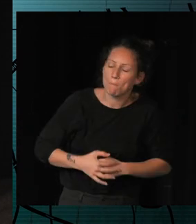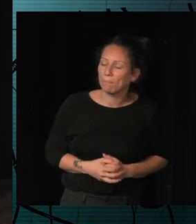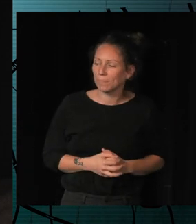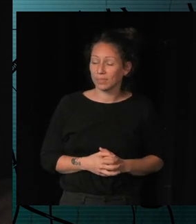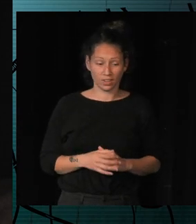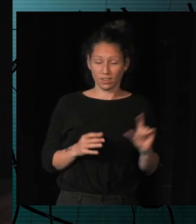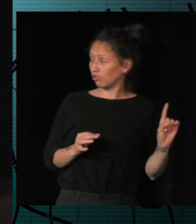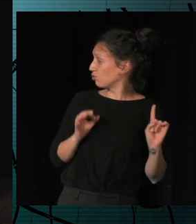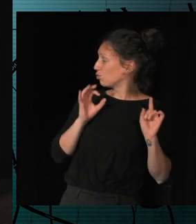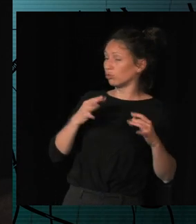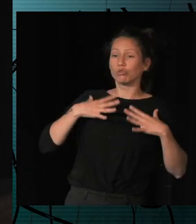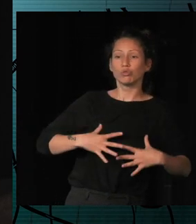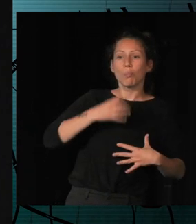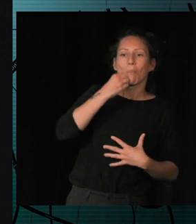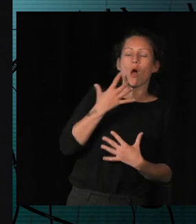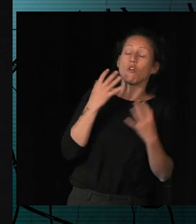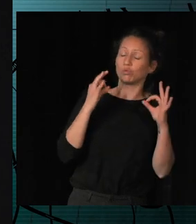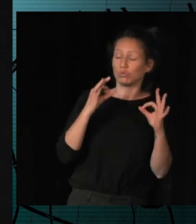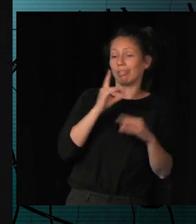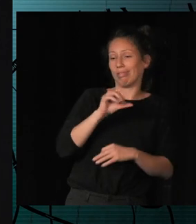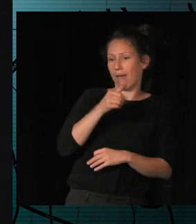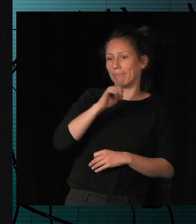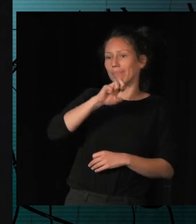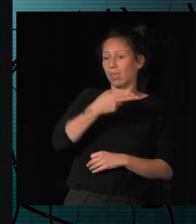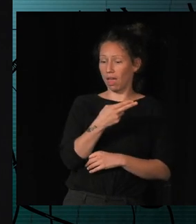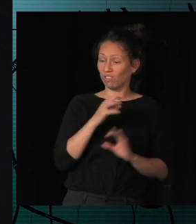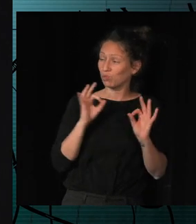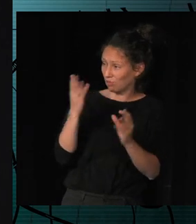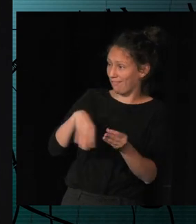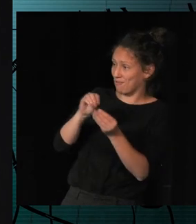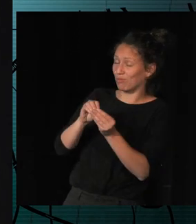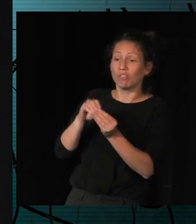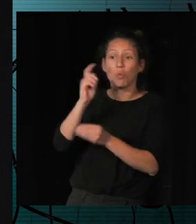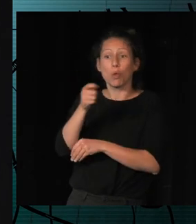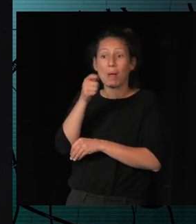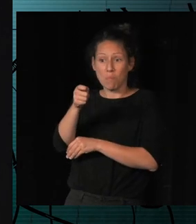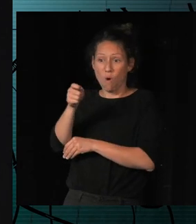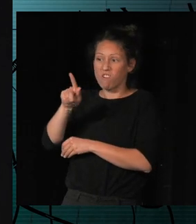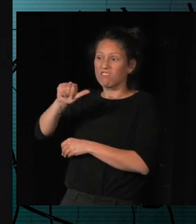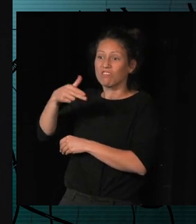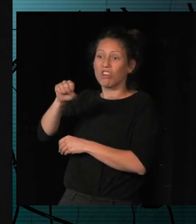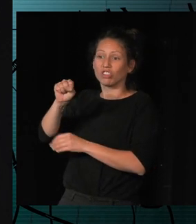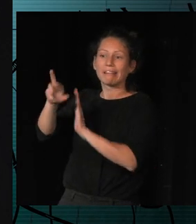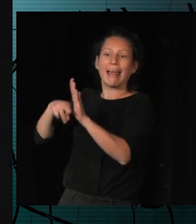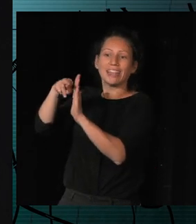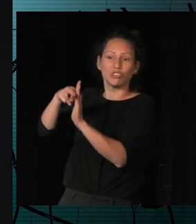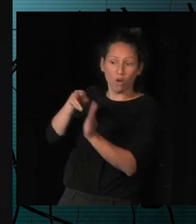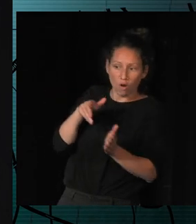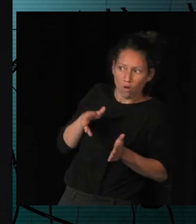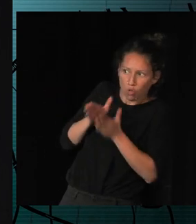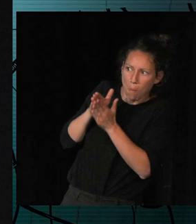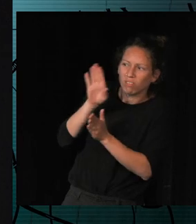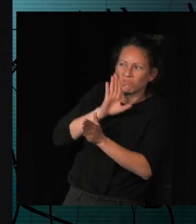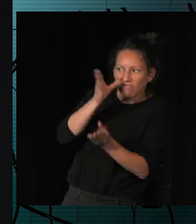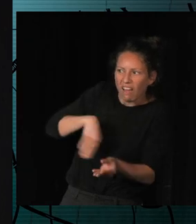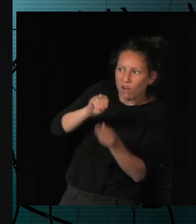question c'est qu'en fait effectivement la production avait demandé à Gans de rajouter les scènes avec le père pour rendre aussi l'histoire plus explicite Gans